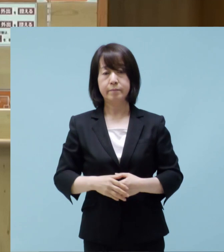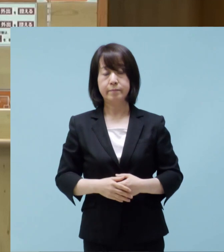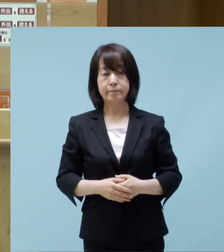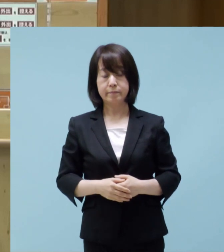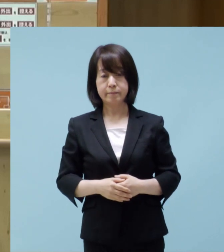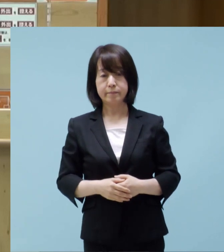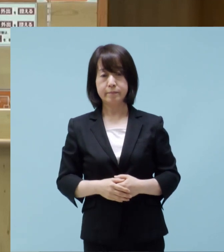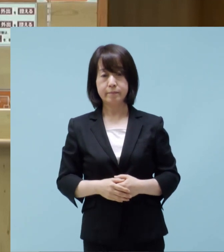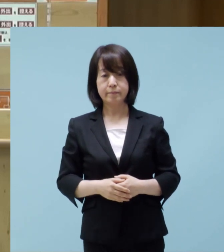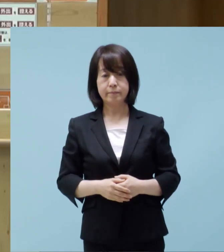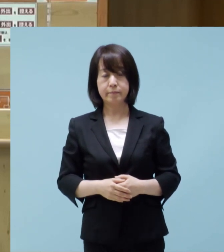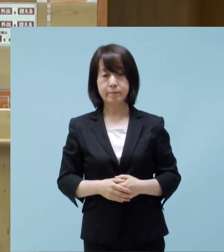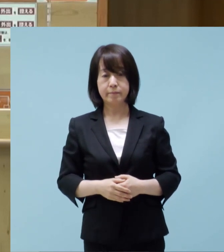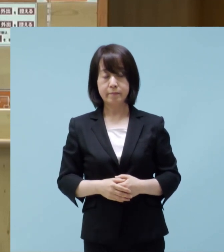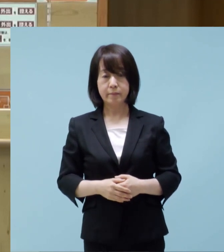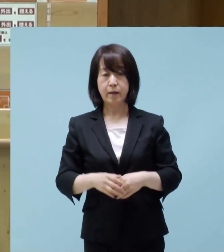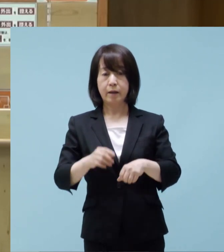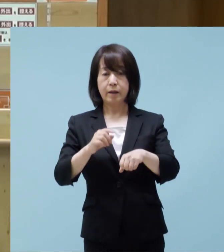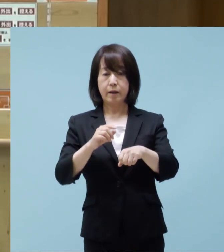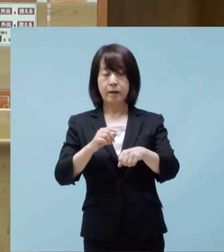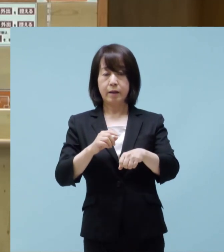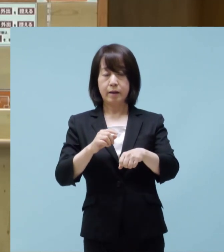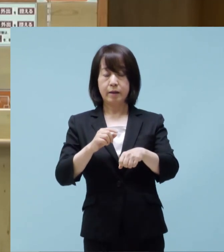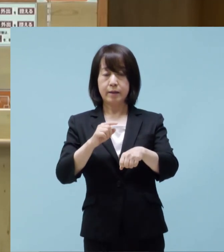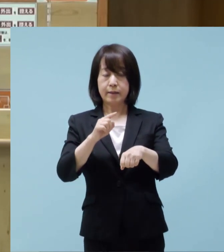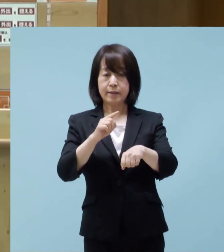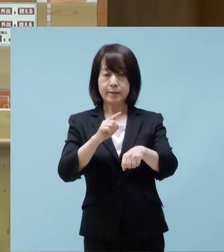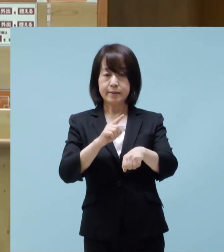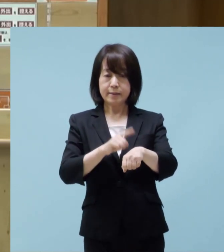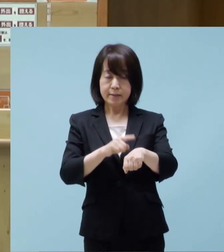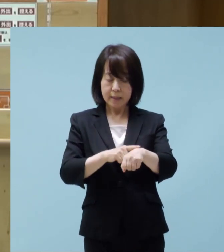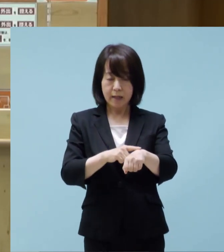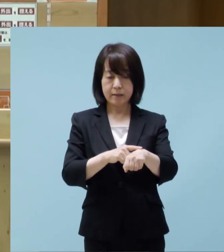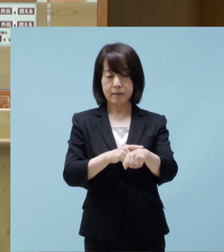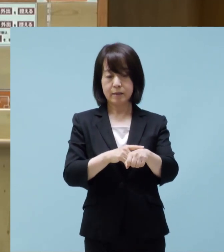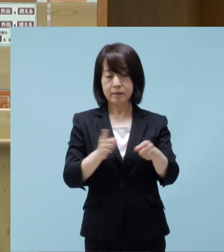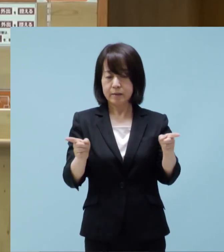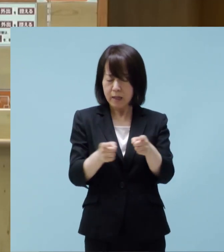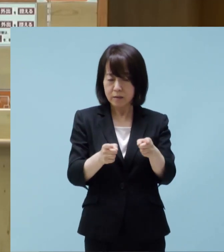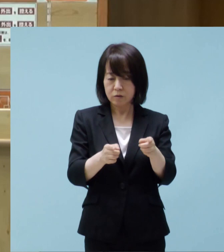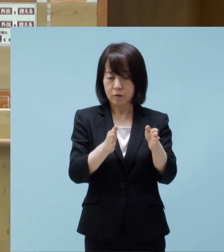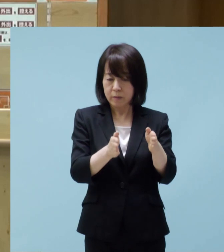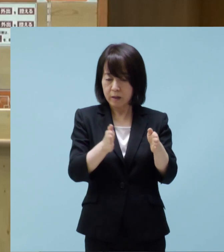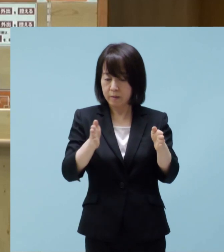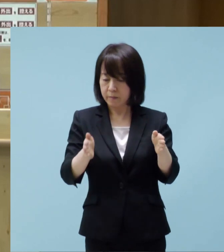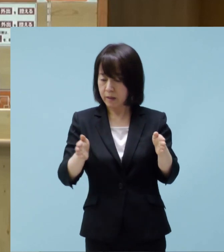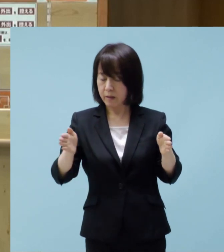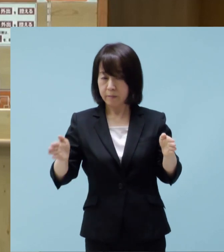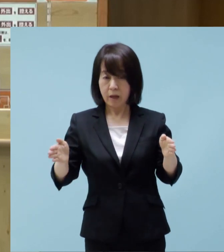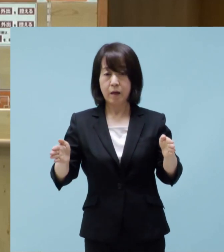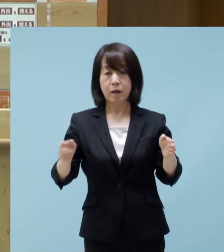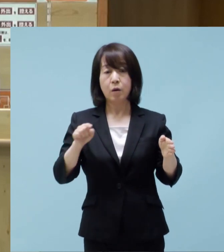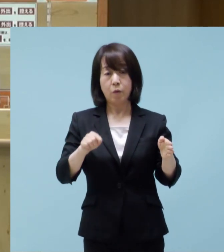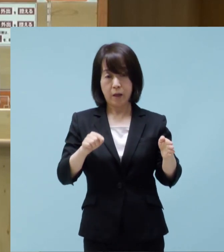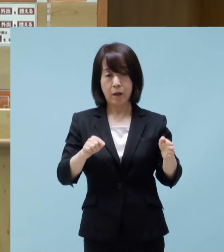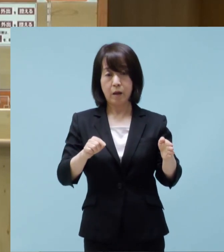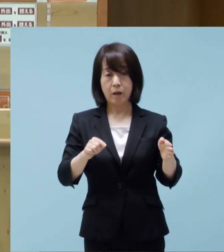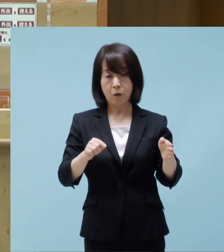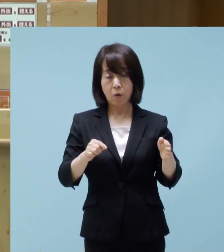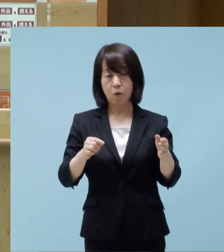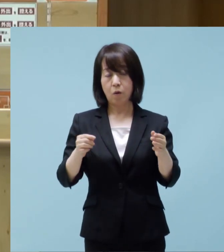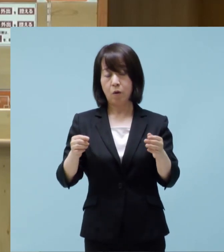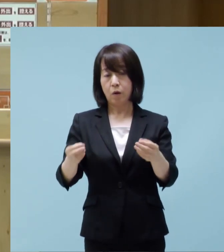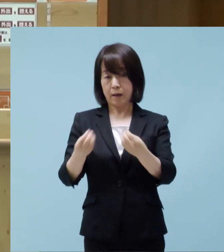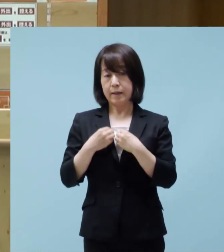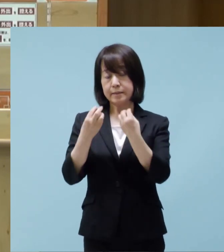階的にですね、大きなリバウンドを回避するためにも、この飲食店における対策につきまし